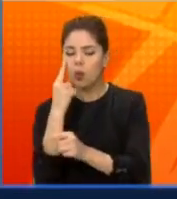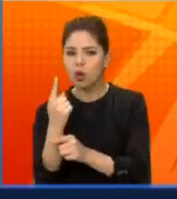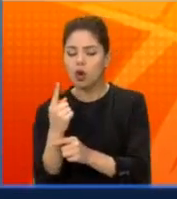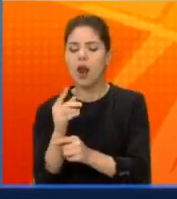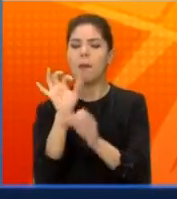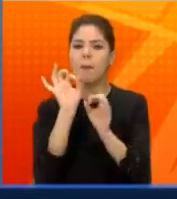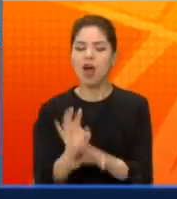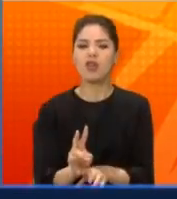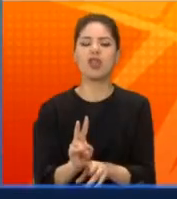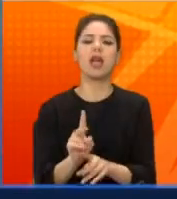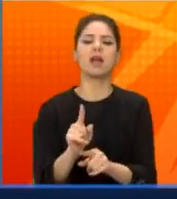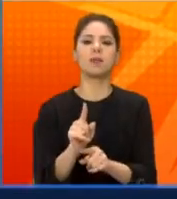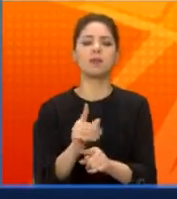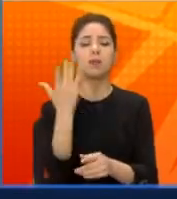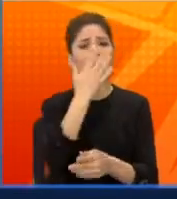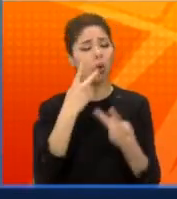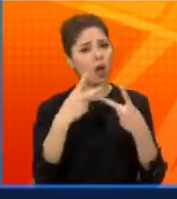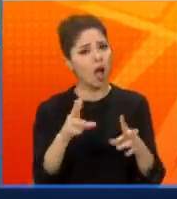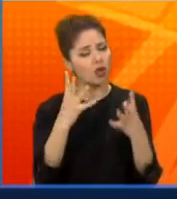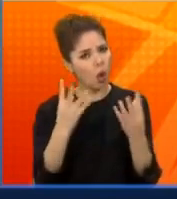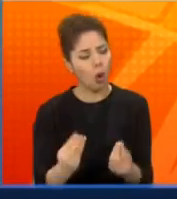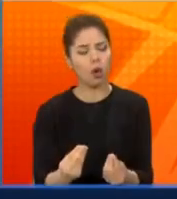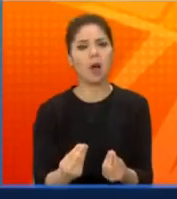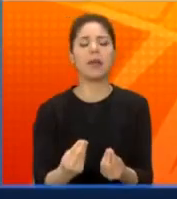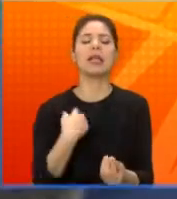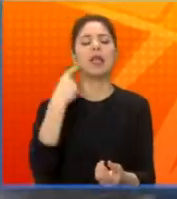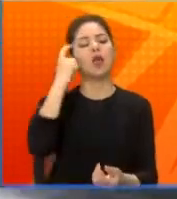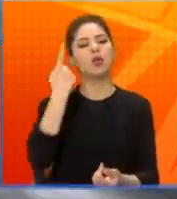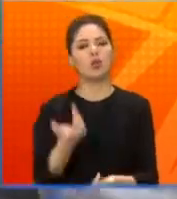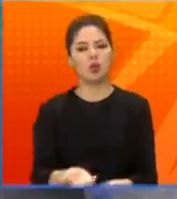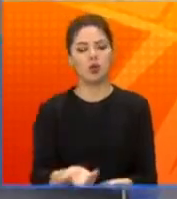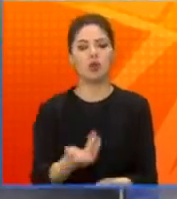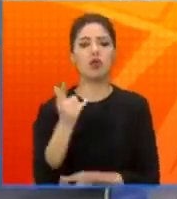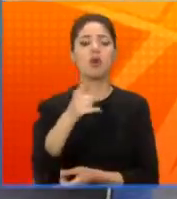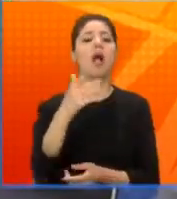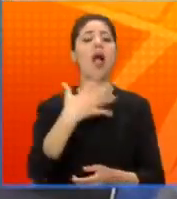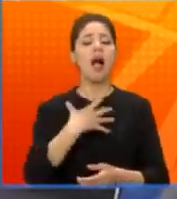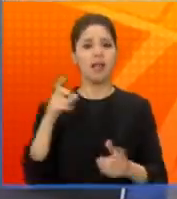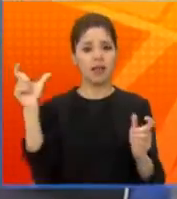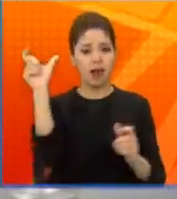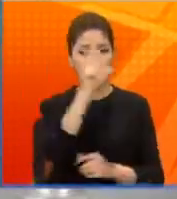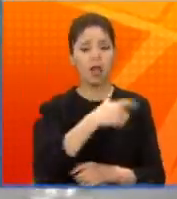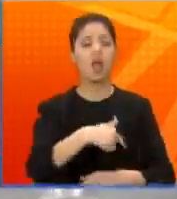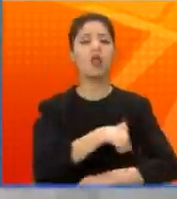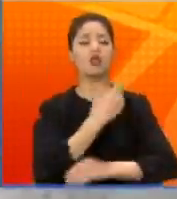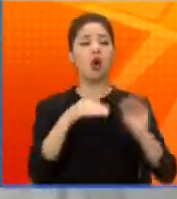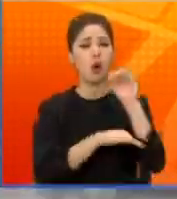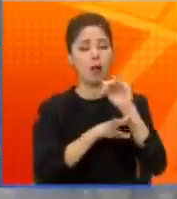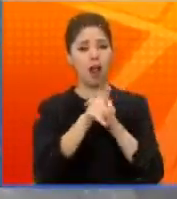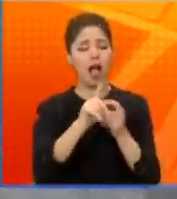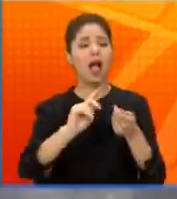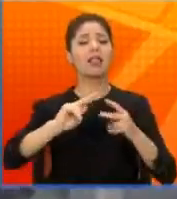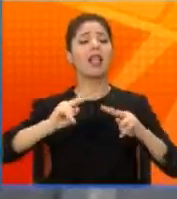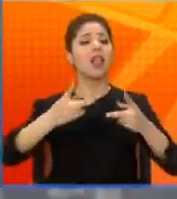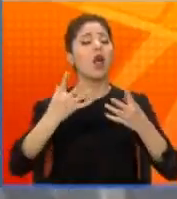sınav gruplarından başlayarak okulların açılabilecek olduğunu öngörüyoruz. Peki Haziran ayında normal hayata dönüş mümkün